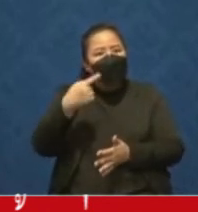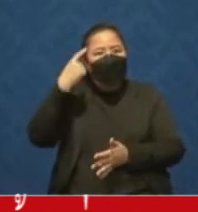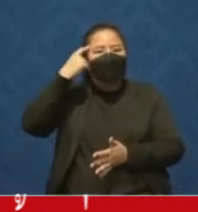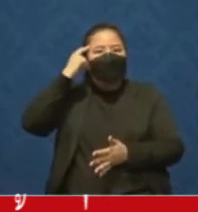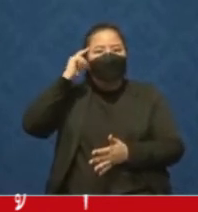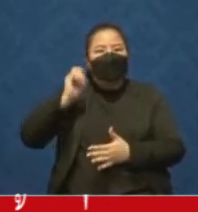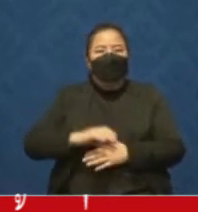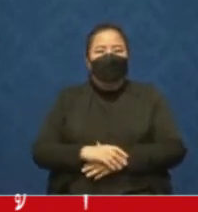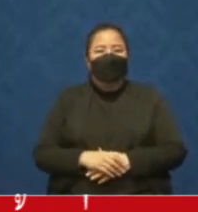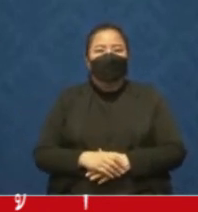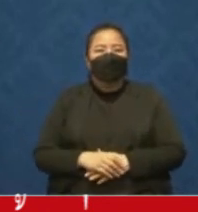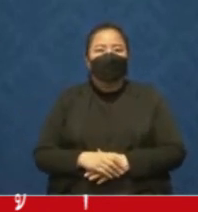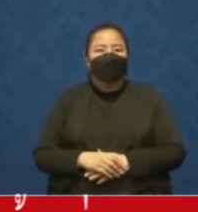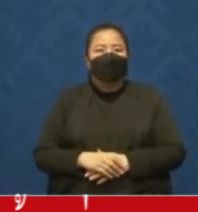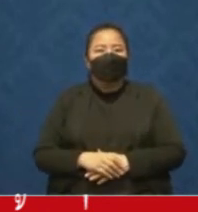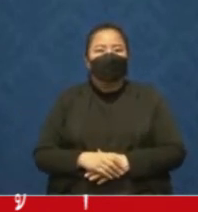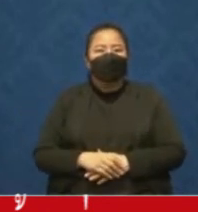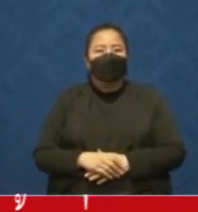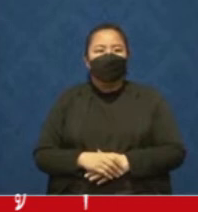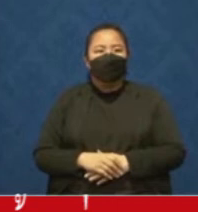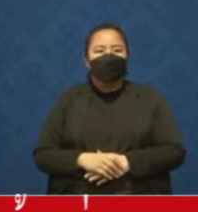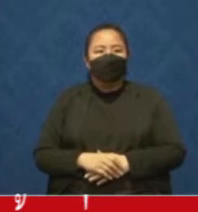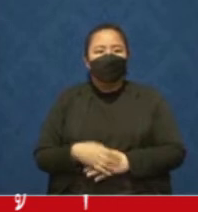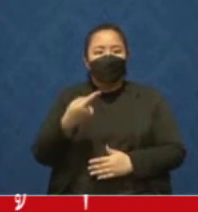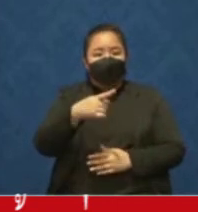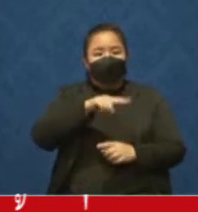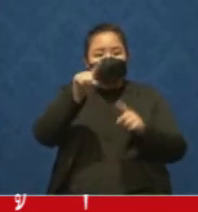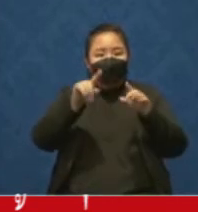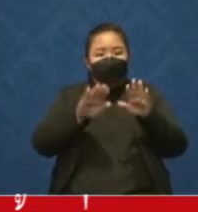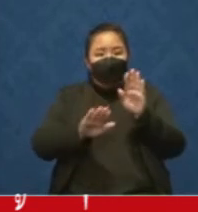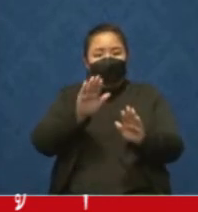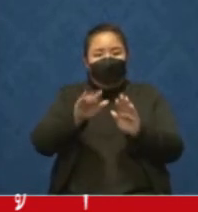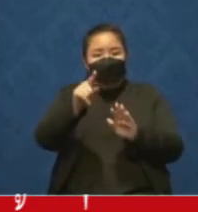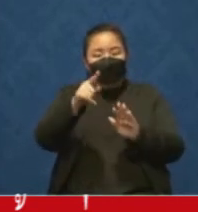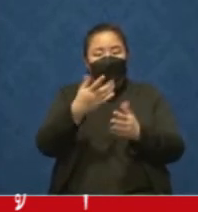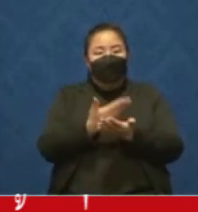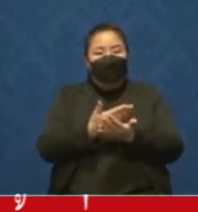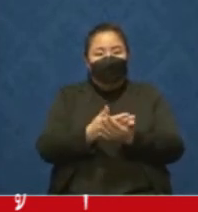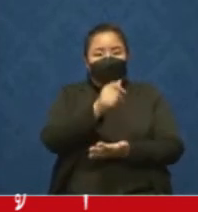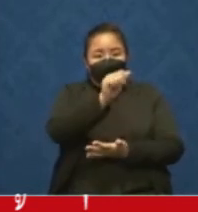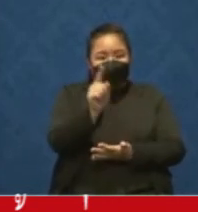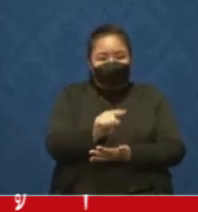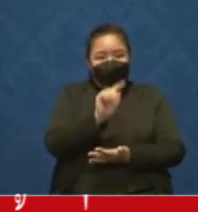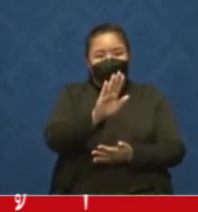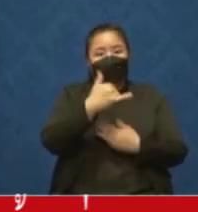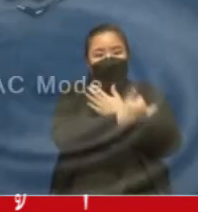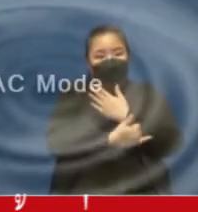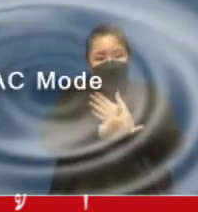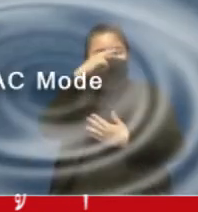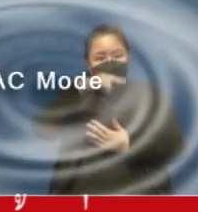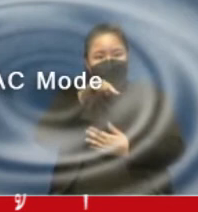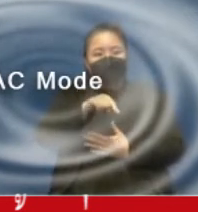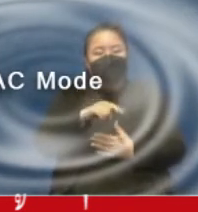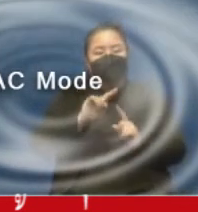ทราบได้ต่อไปครับนี่คือกราฟที่เปรยบเทียบว่าราคา AstraZeneca ของประเทศไทยซือ